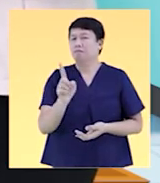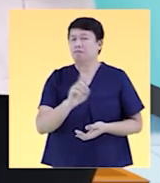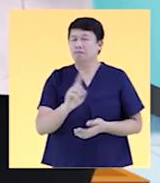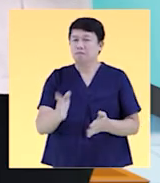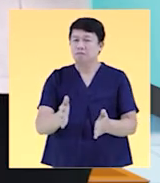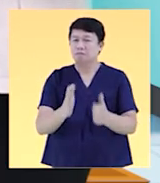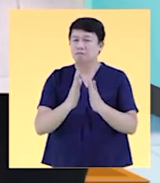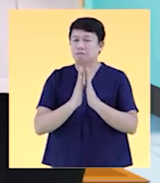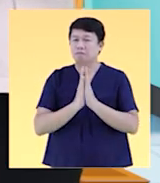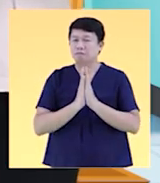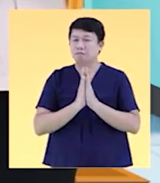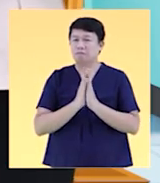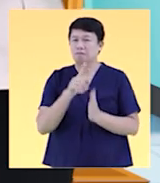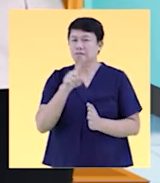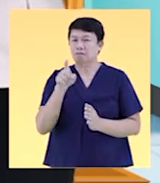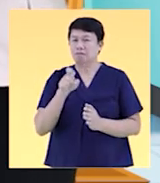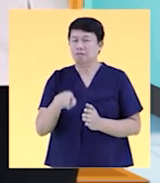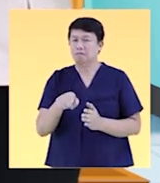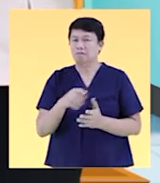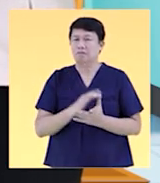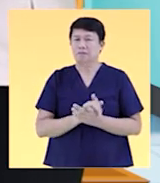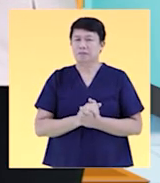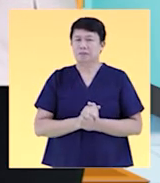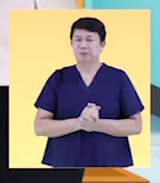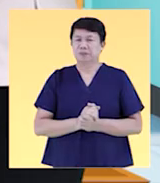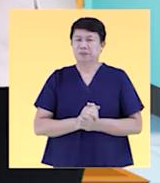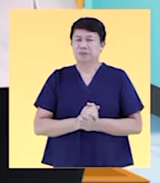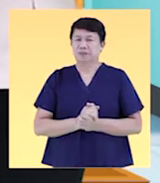what is asked?